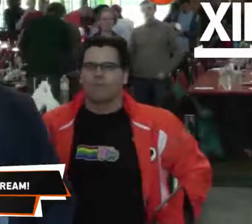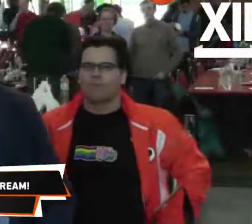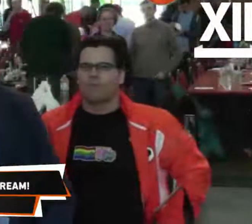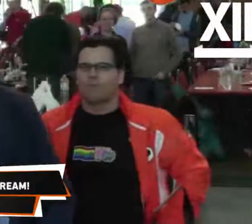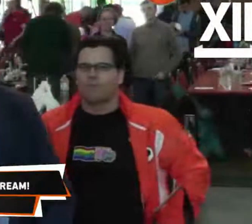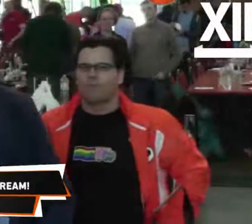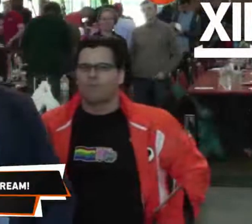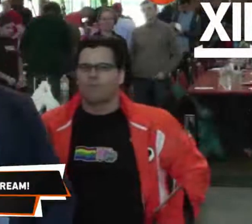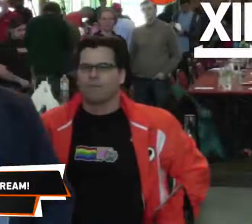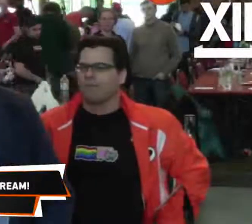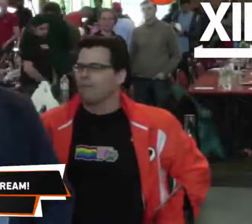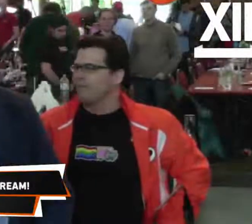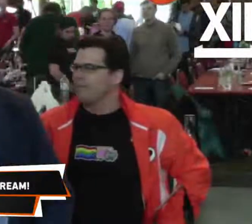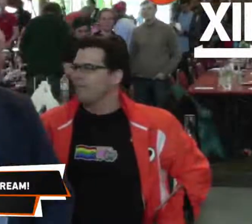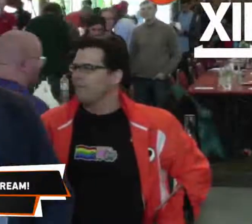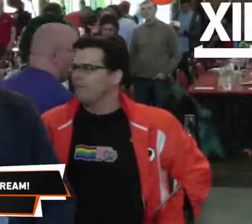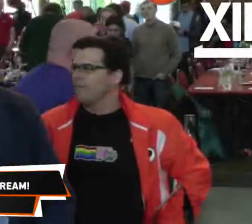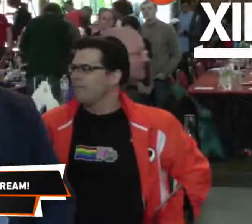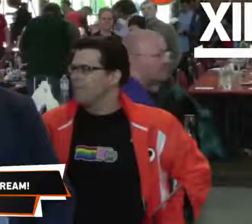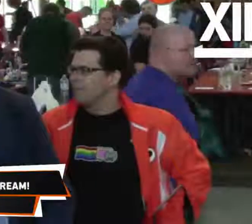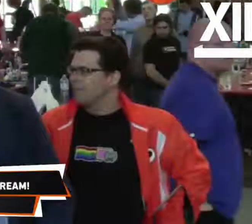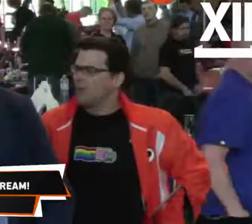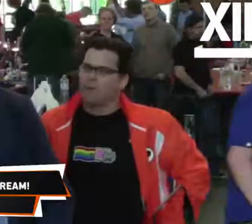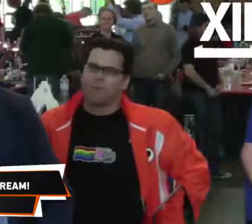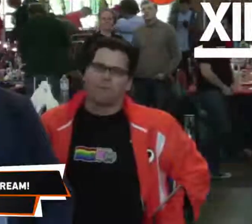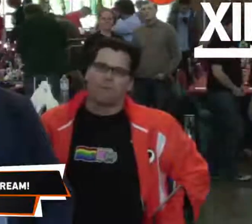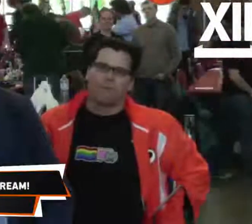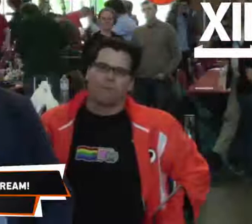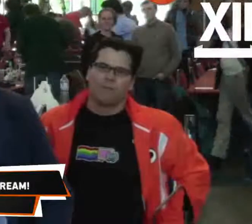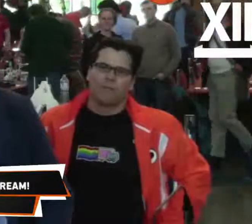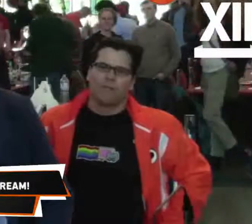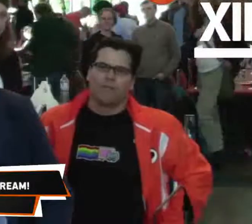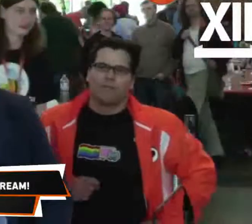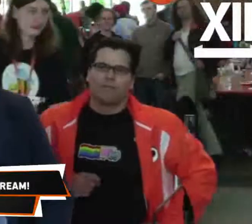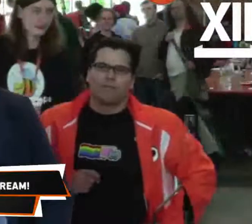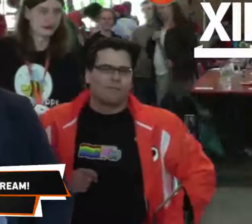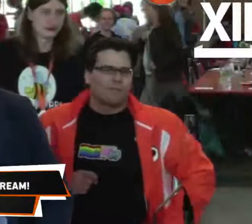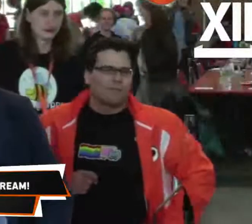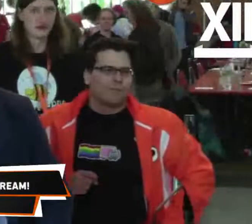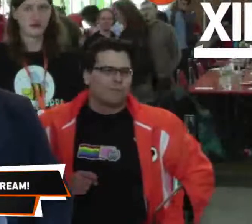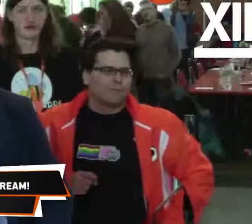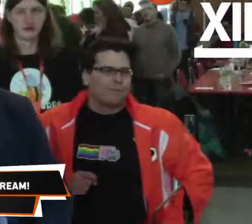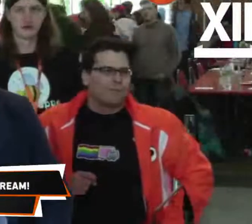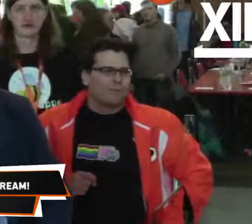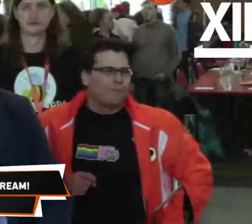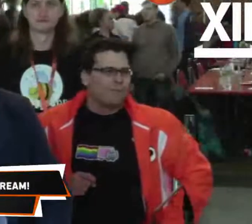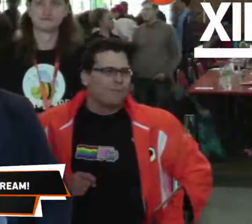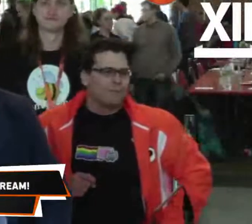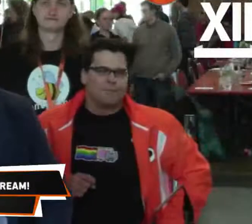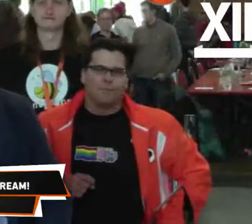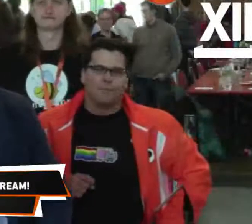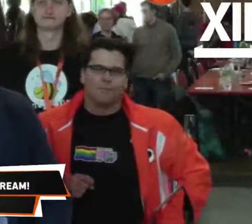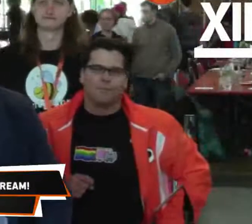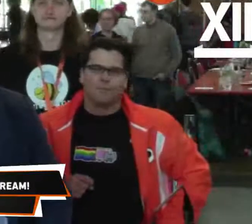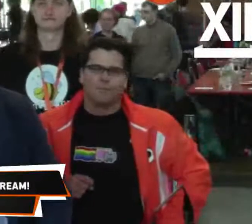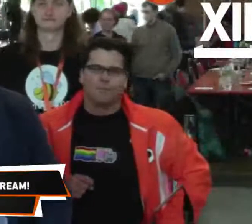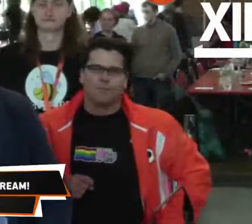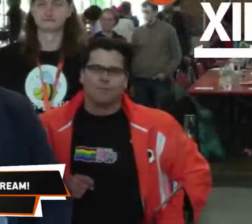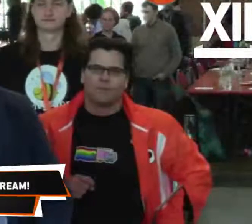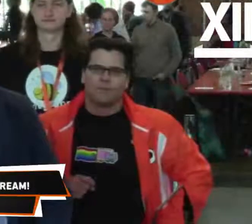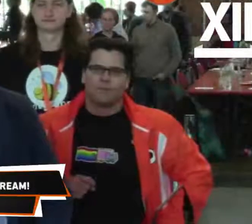der Landesverband in Rheinland-Pfalz hat am 25 und 26 Mai einen Landesparteitag in